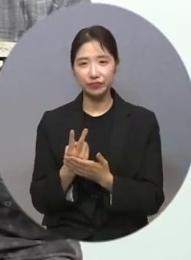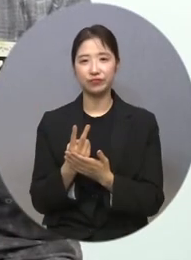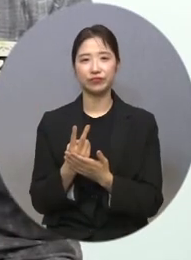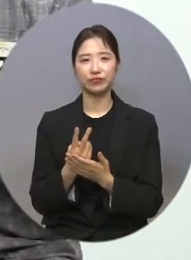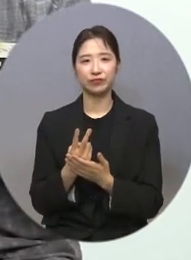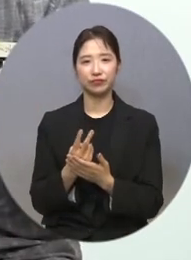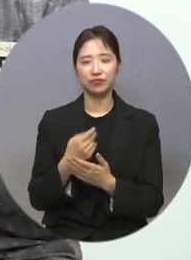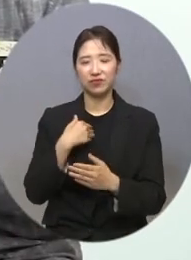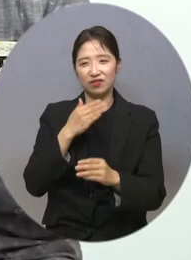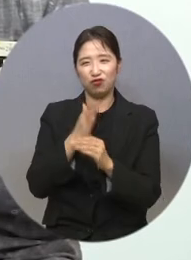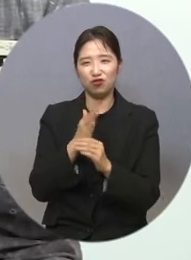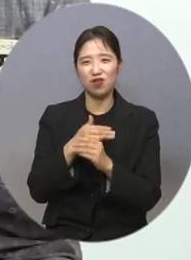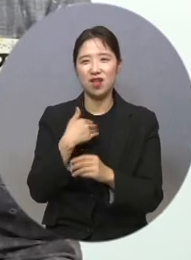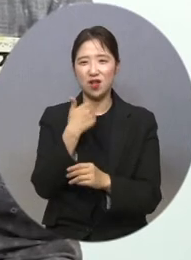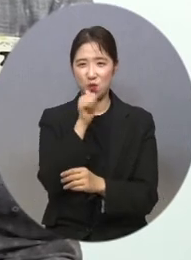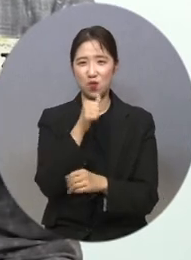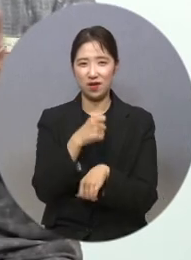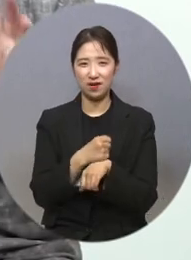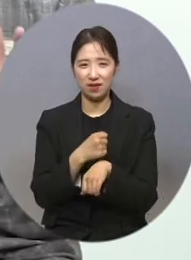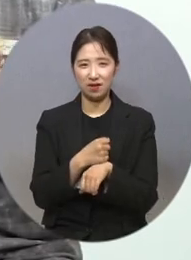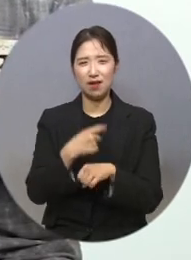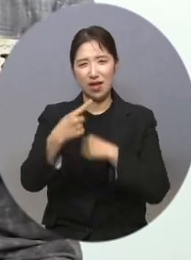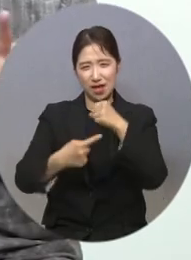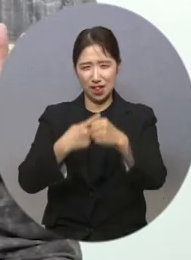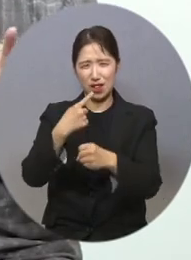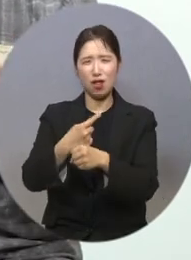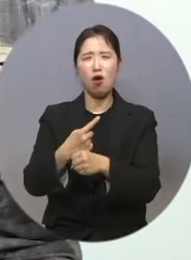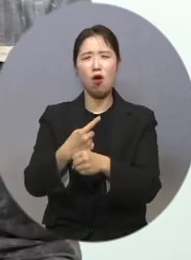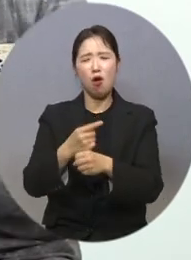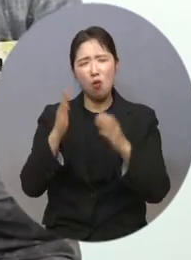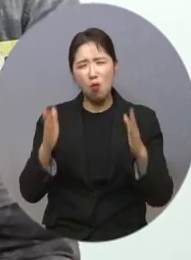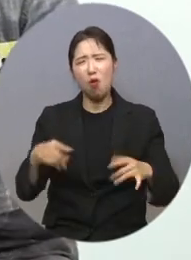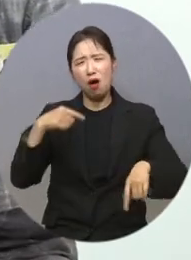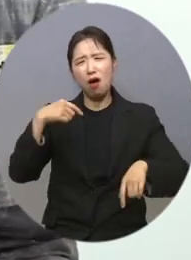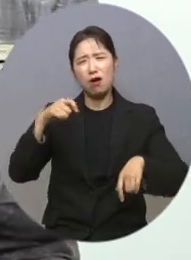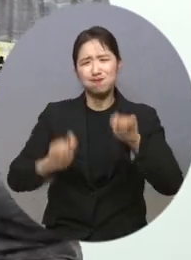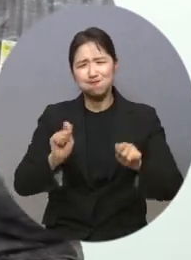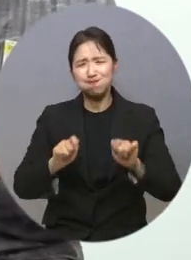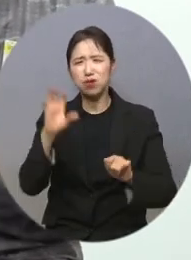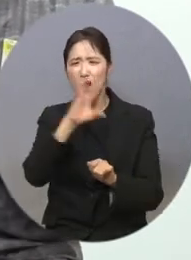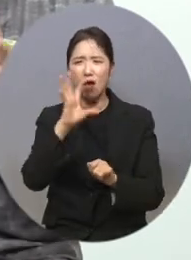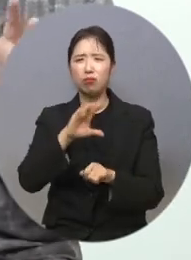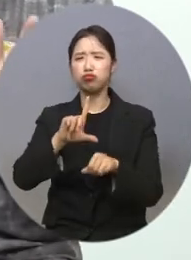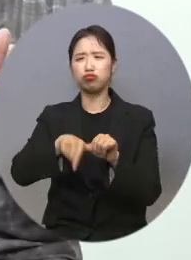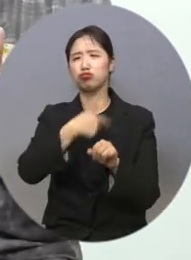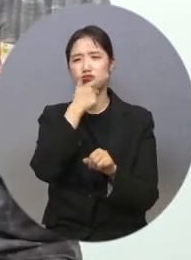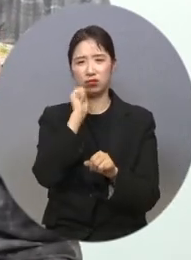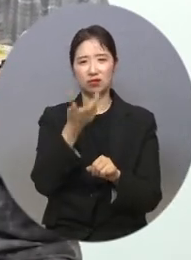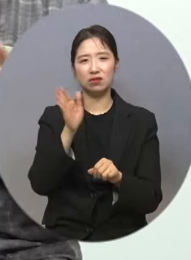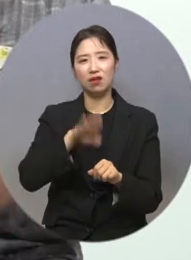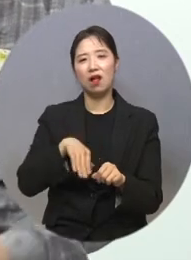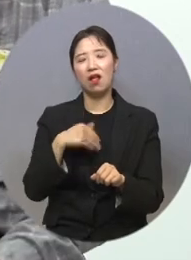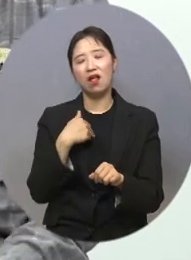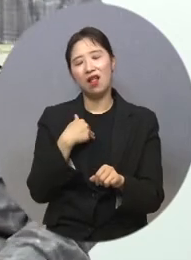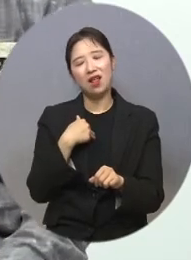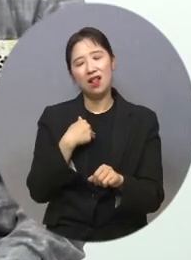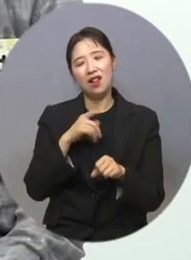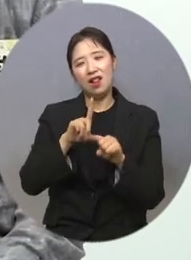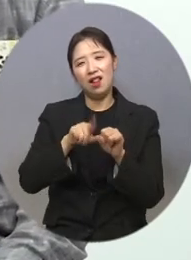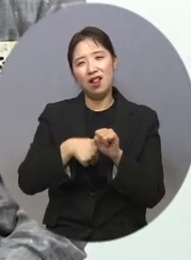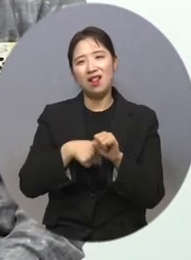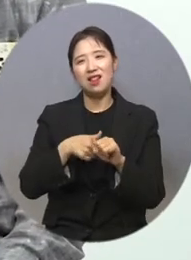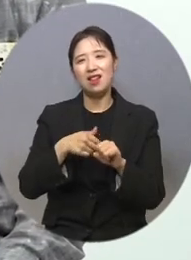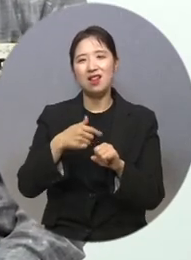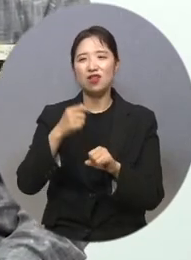뭐 이렇게 중간에 제가 통역하고 그래서 1년 내내 연습해도 부족한 건데 사실 실기는 그 지금 반년을 그냥 그렇게 야자를 했어요.